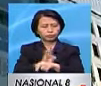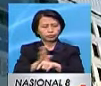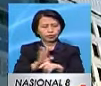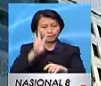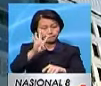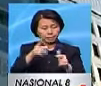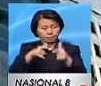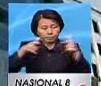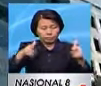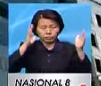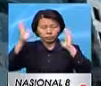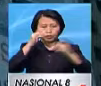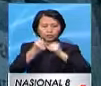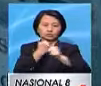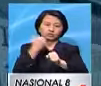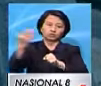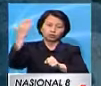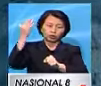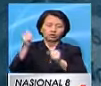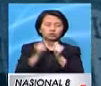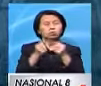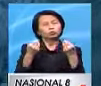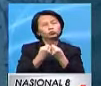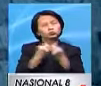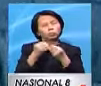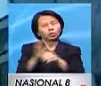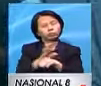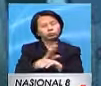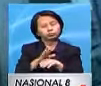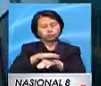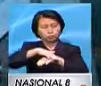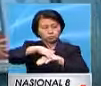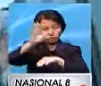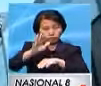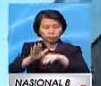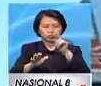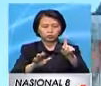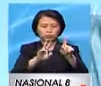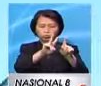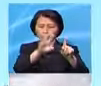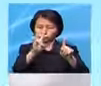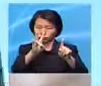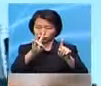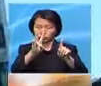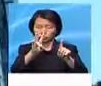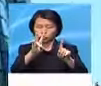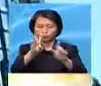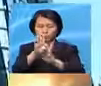keempat terbesar Malaysia tahun lalu dengan jumlah dagangan lebih rm17